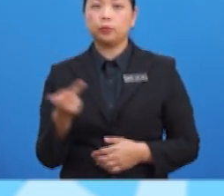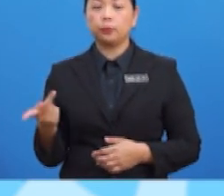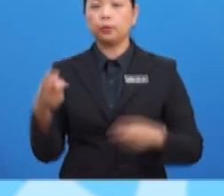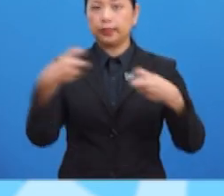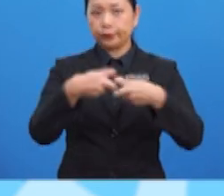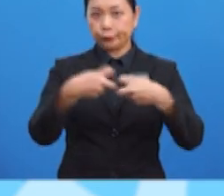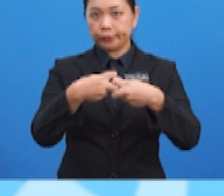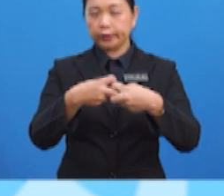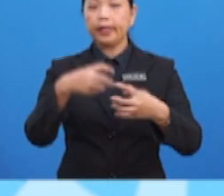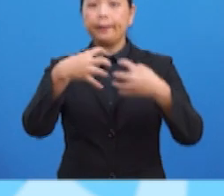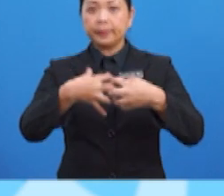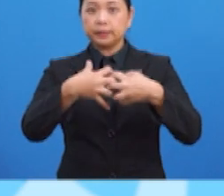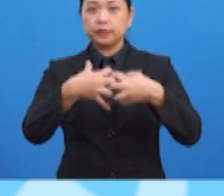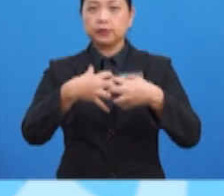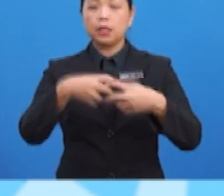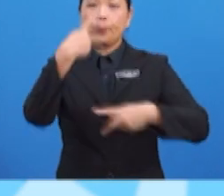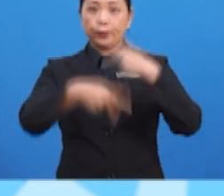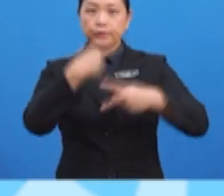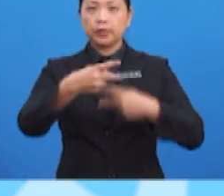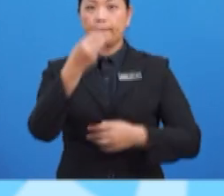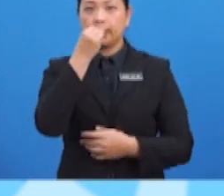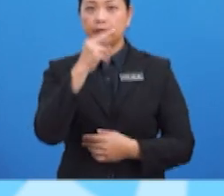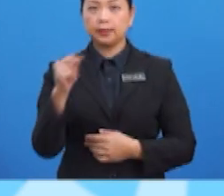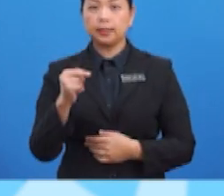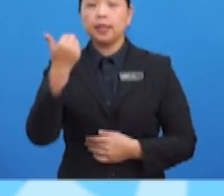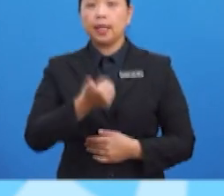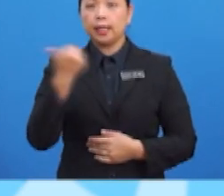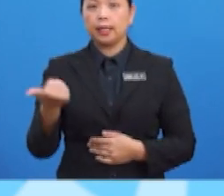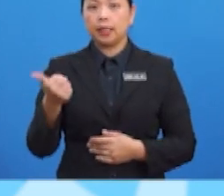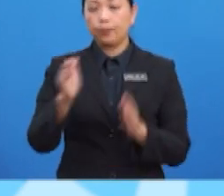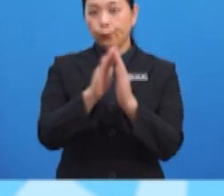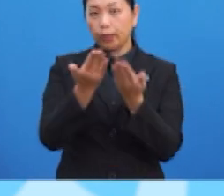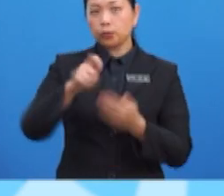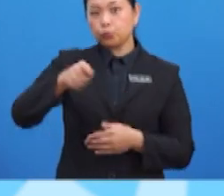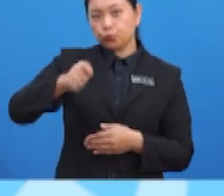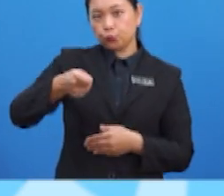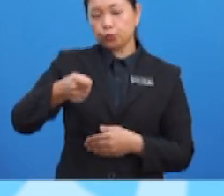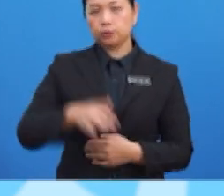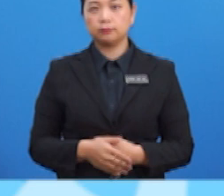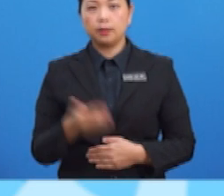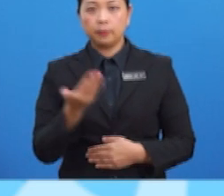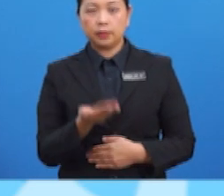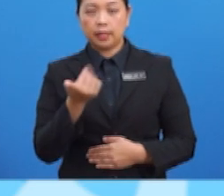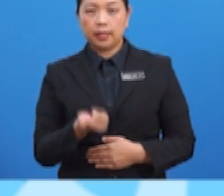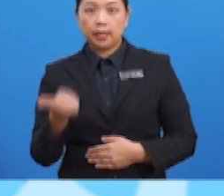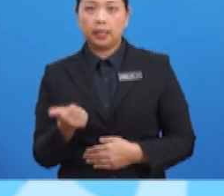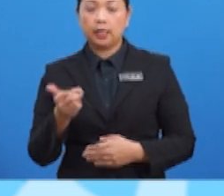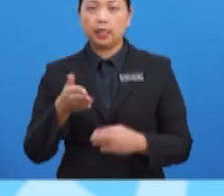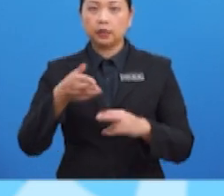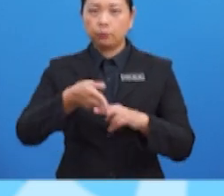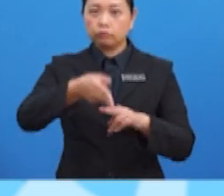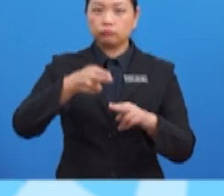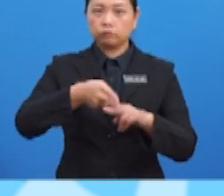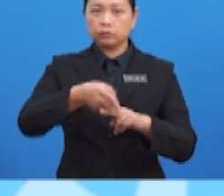elektrik, mesin pemprosesan makanan, alat pembuka skru, peralatan